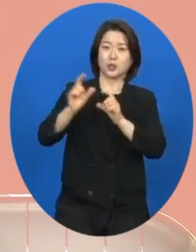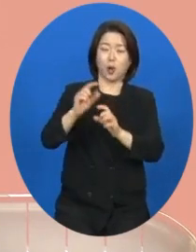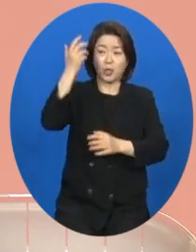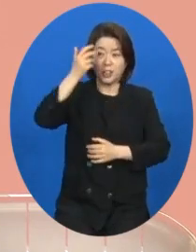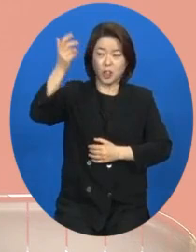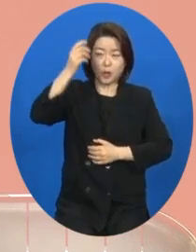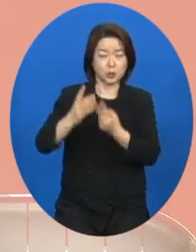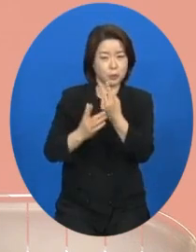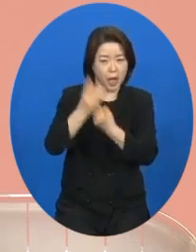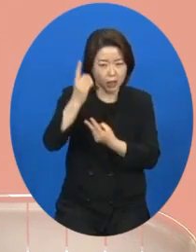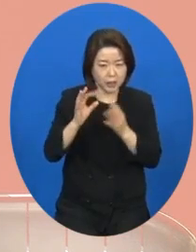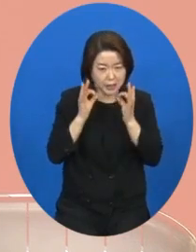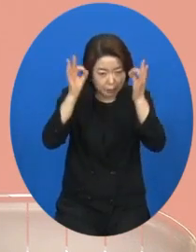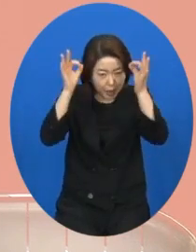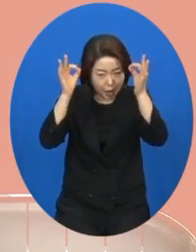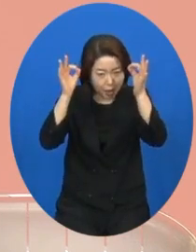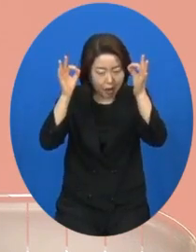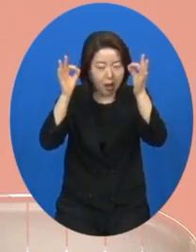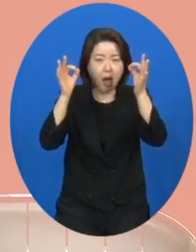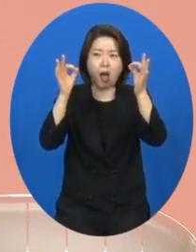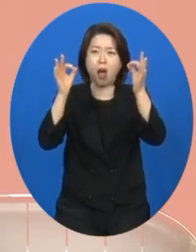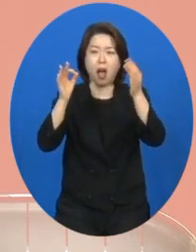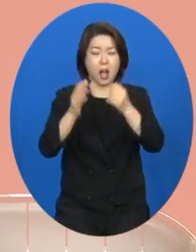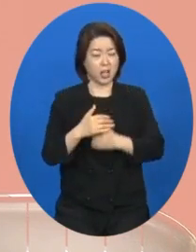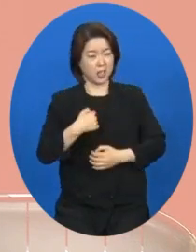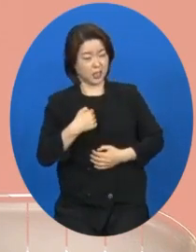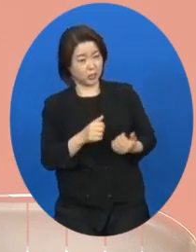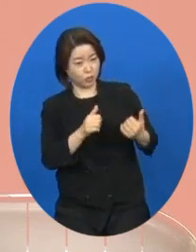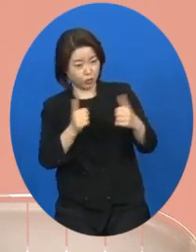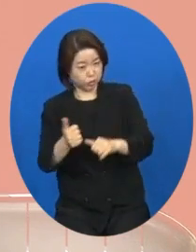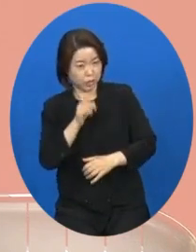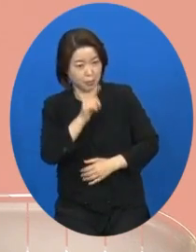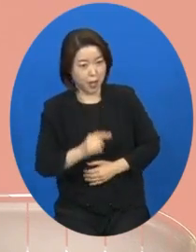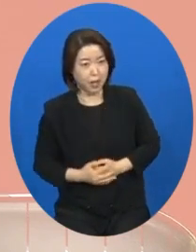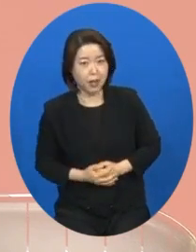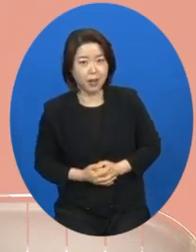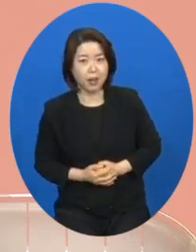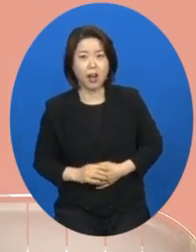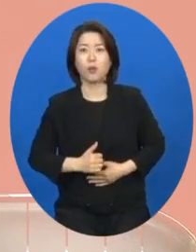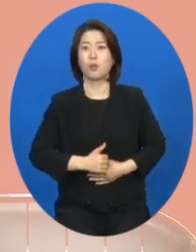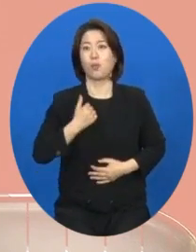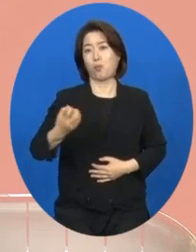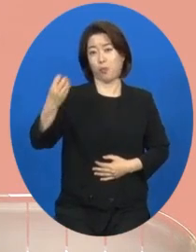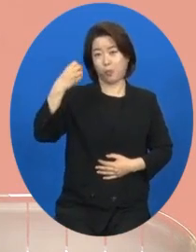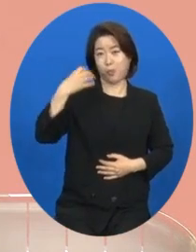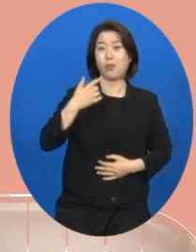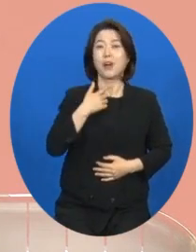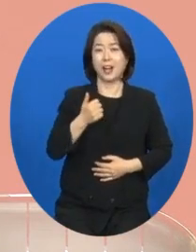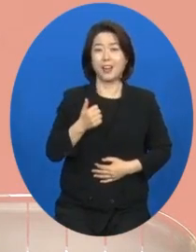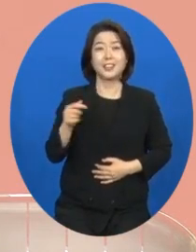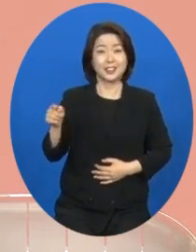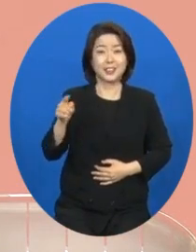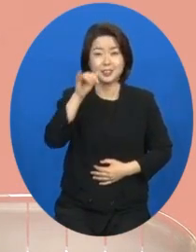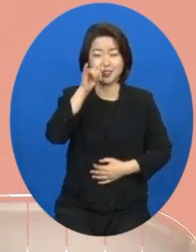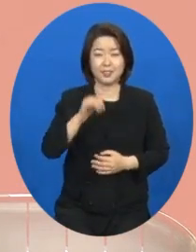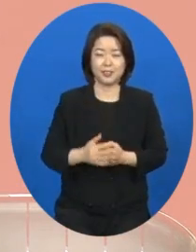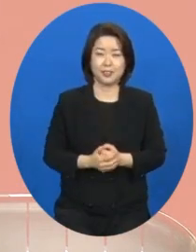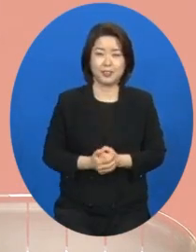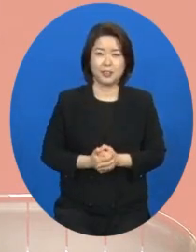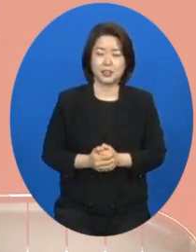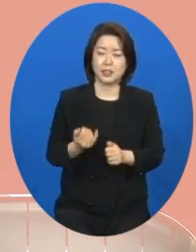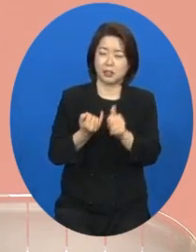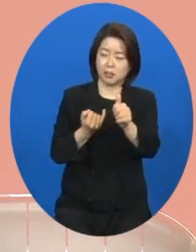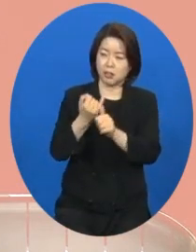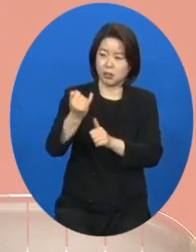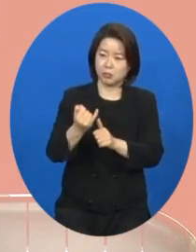영적으로 하나 되기를 힘쓰라고? 죽으라는 겁니까 우리? 하면 이렇게 화를 막 내더래요. 아니 남편과 아내로서